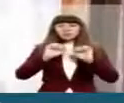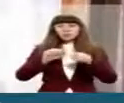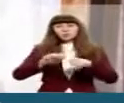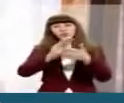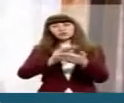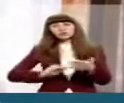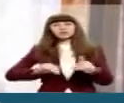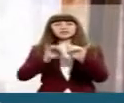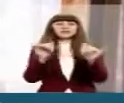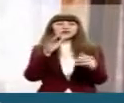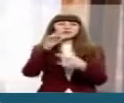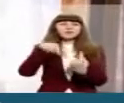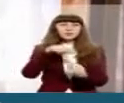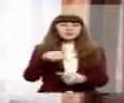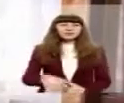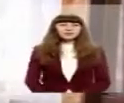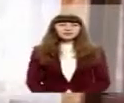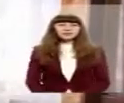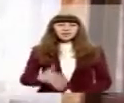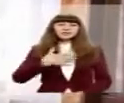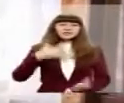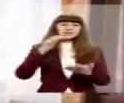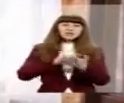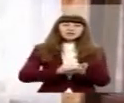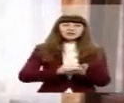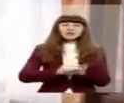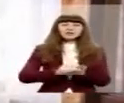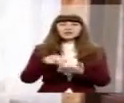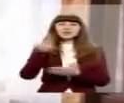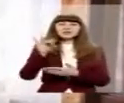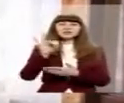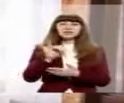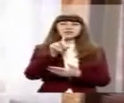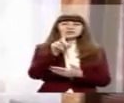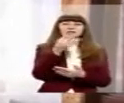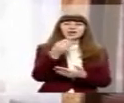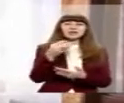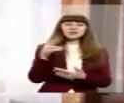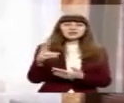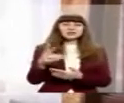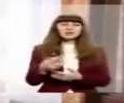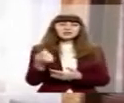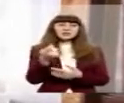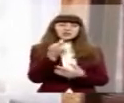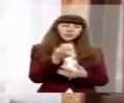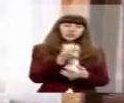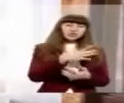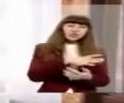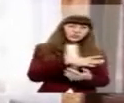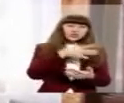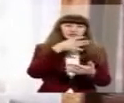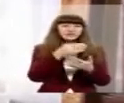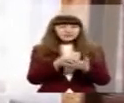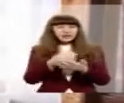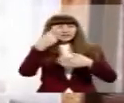дело. Именно аэродизайном я занялась. Вернее, у меня все было, небольшие такие какие-то у меня были